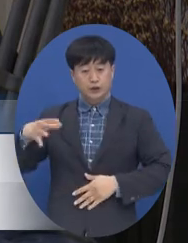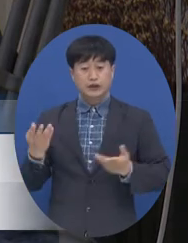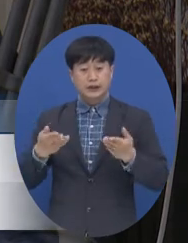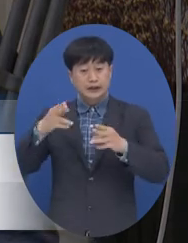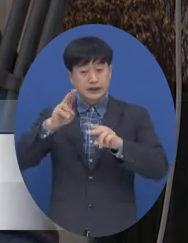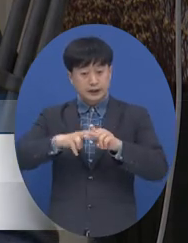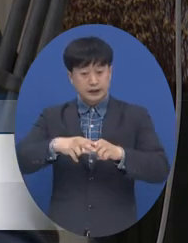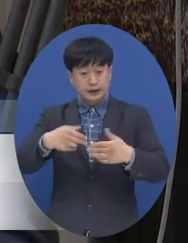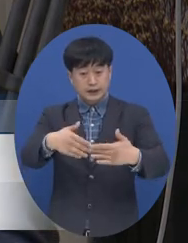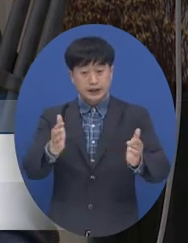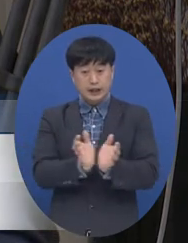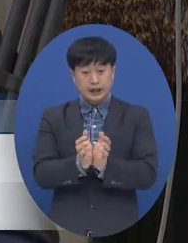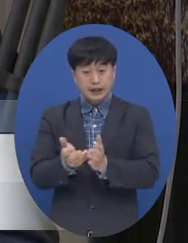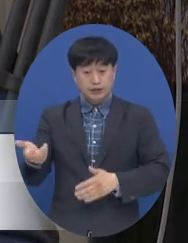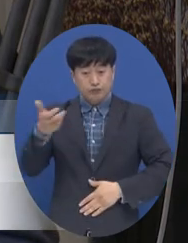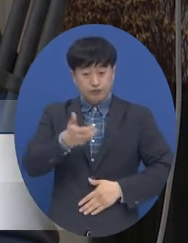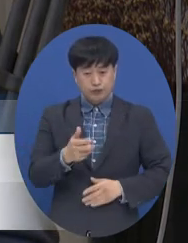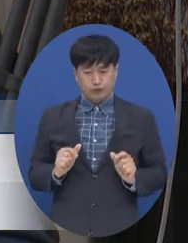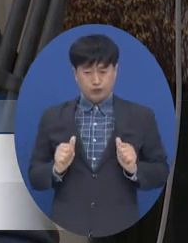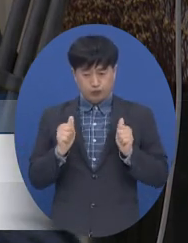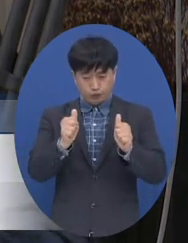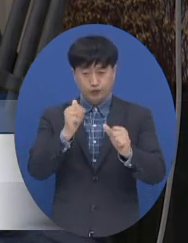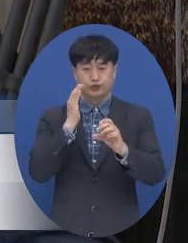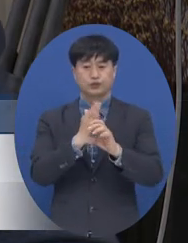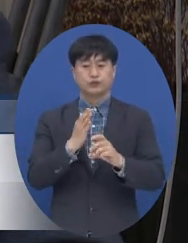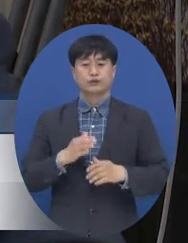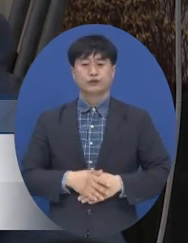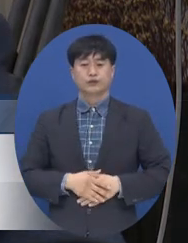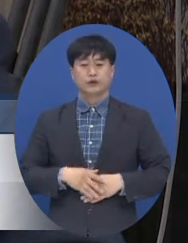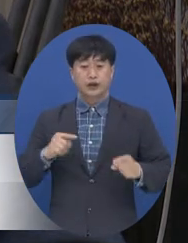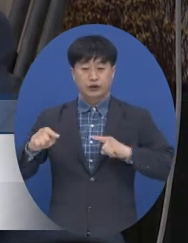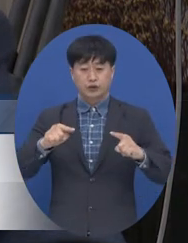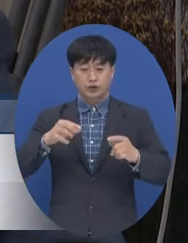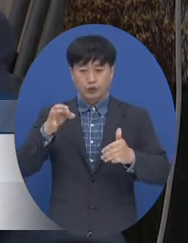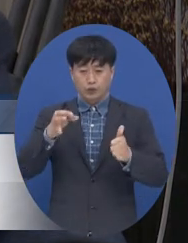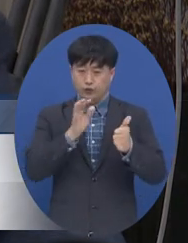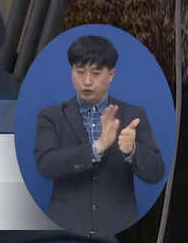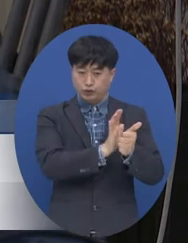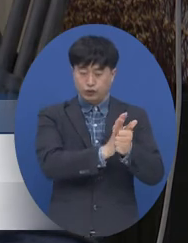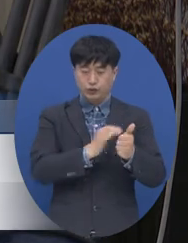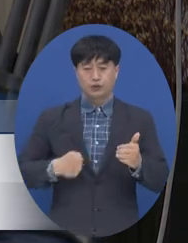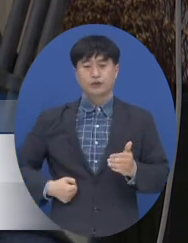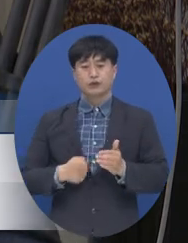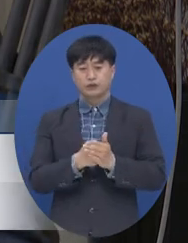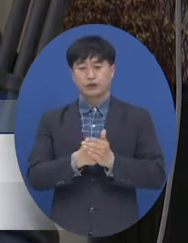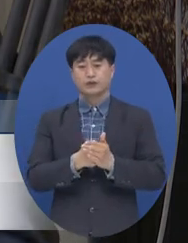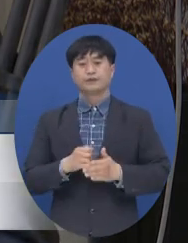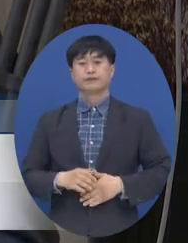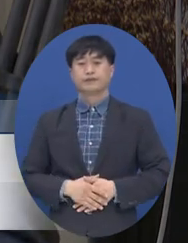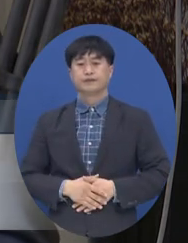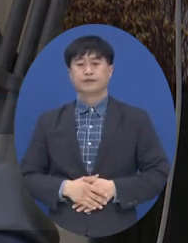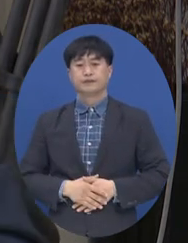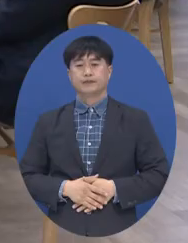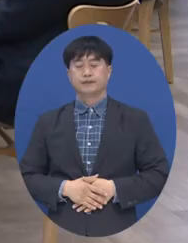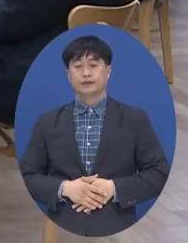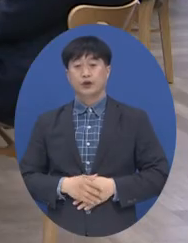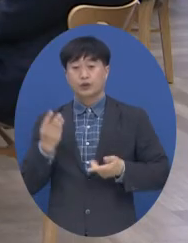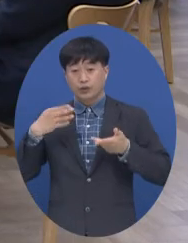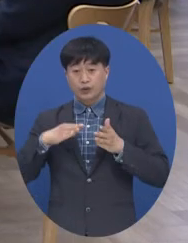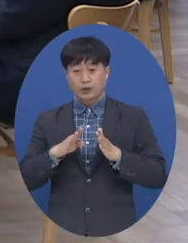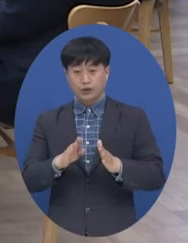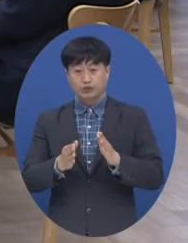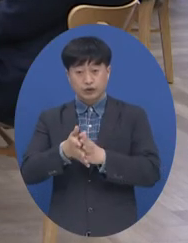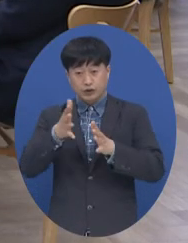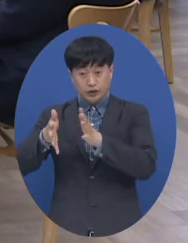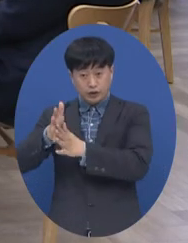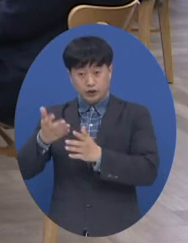있습니다 전시에서는 이전에도 유치하는 데 총력을 기울이고 있고요 행정적 재정적 지원도 컬러가 무가